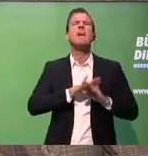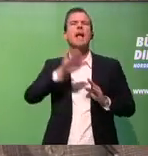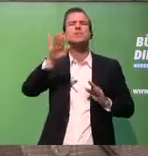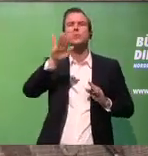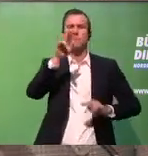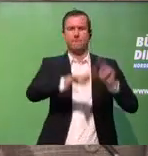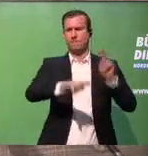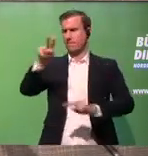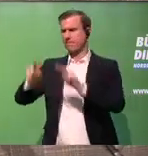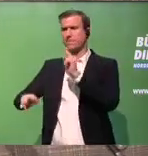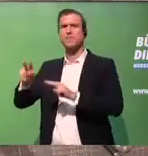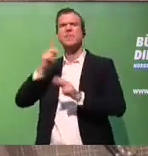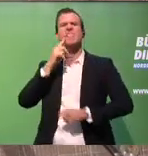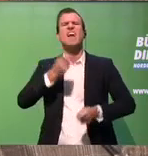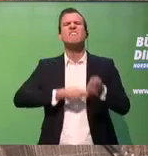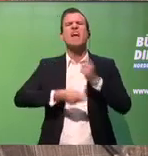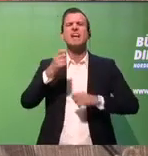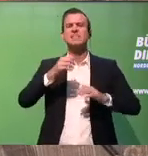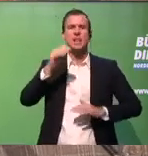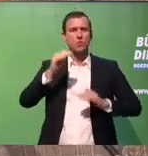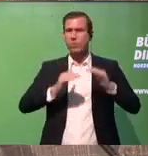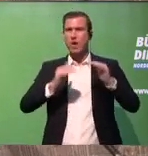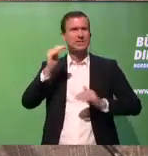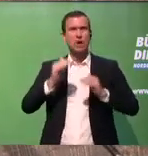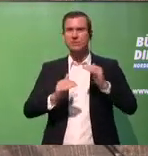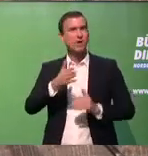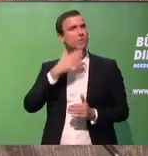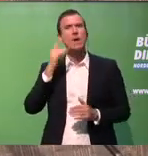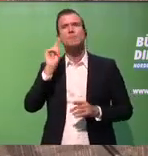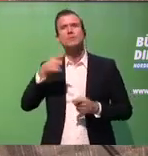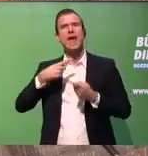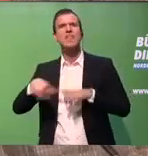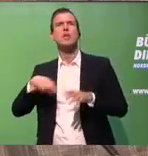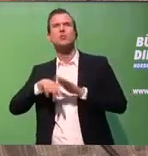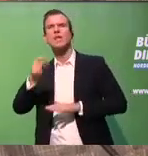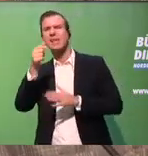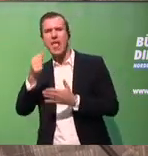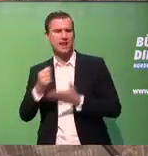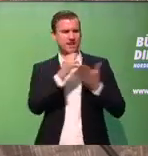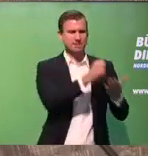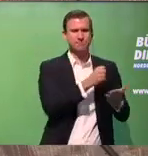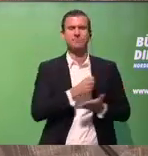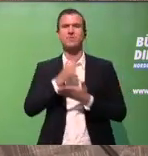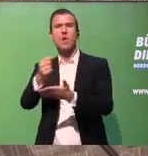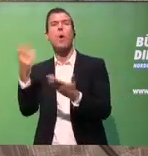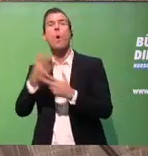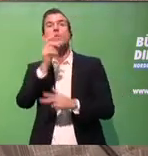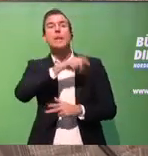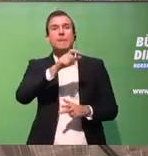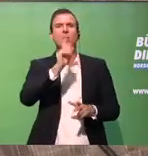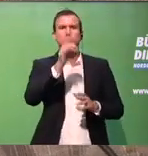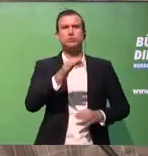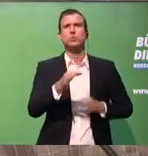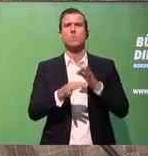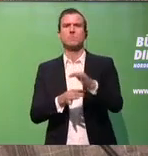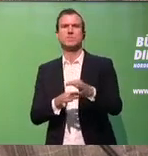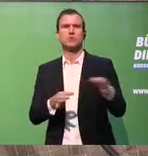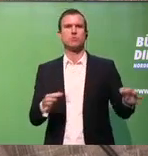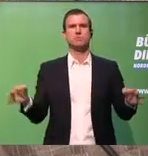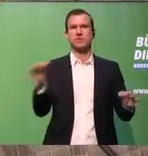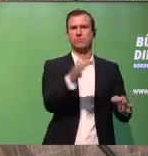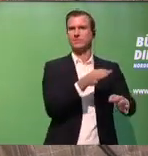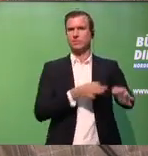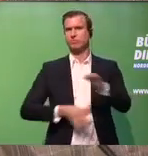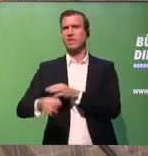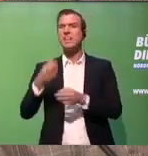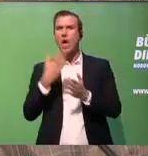Wachstumsgeschwindigkeiten. Wenn Wechselkurse diese nicht ausgleichen, muss es anders gehen. Über Geld oder über Umzüge von Menschen. Da ist sie, die Frage nach